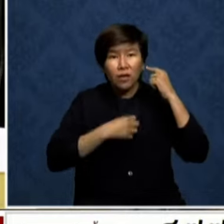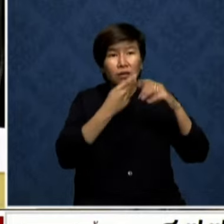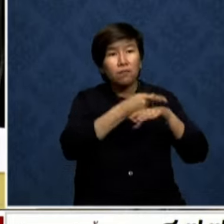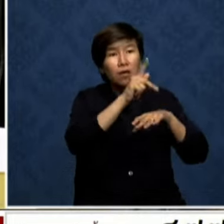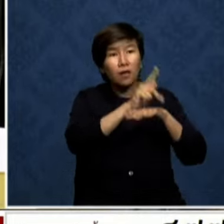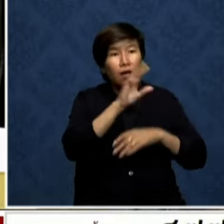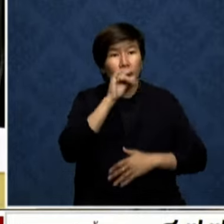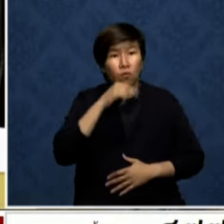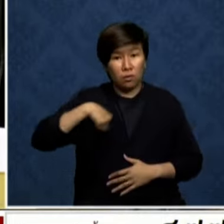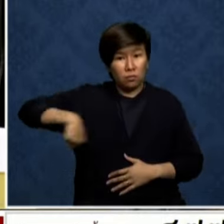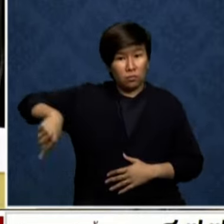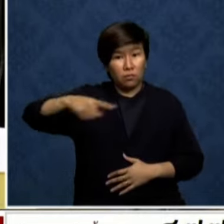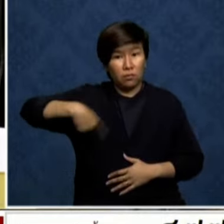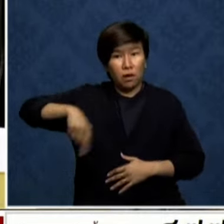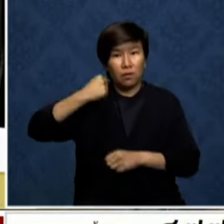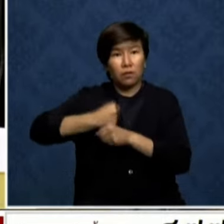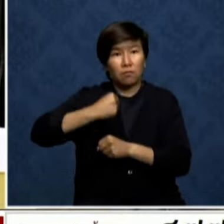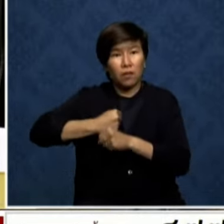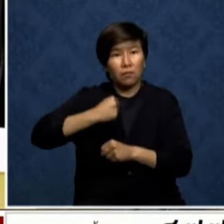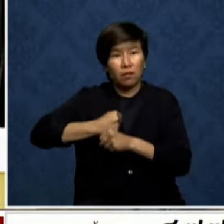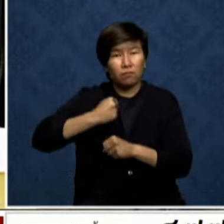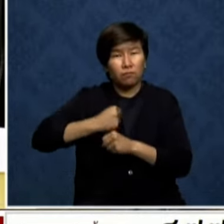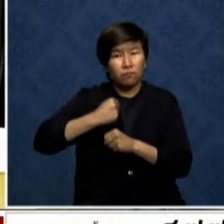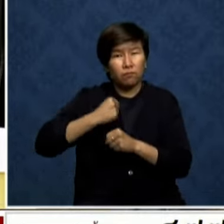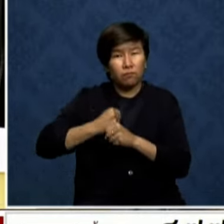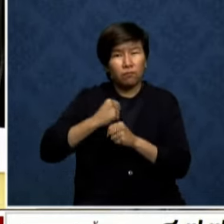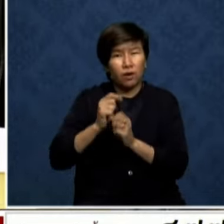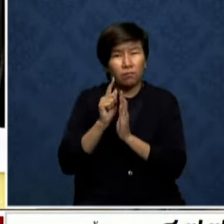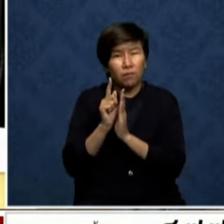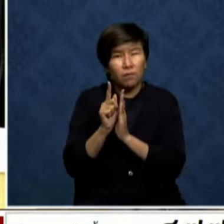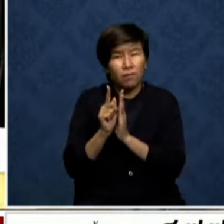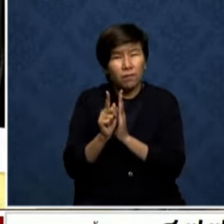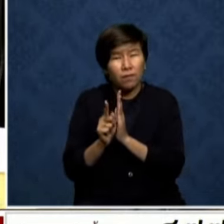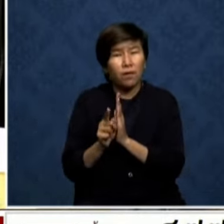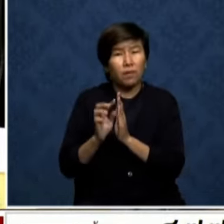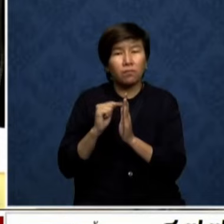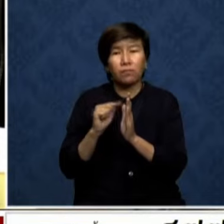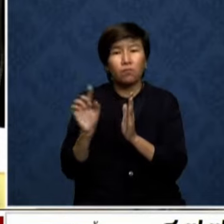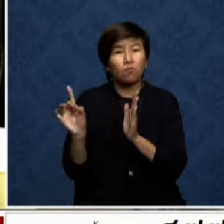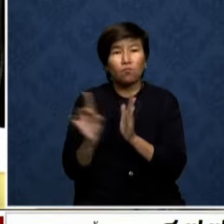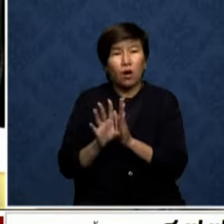าเราจะทำหน้าที่ทุกอย่างเหมือนหนที่สุดทาย...ที่พวกผมอยู่ในสมยอาแต